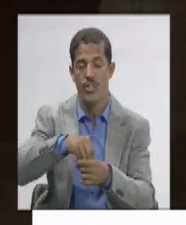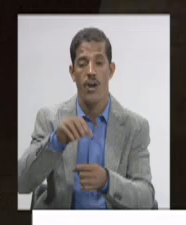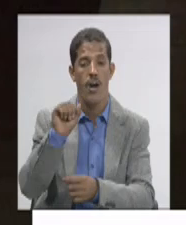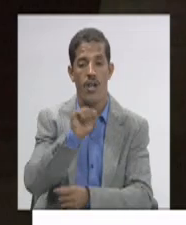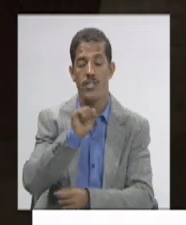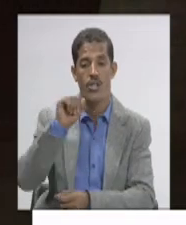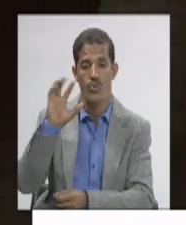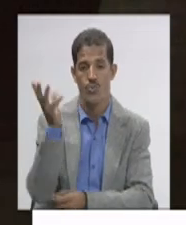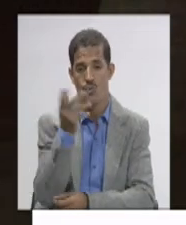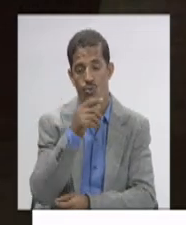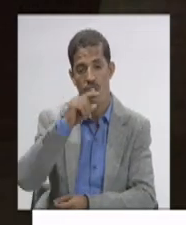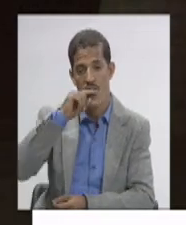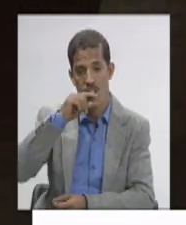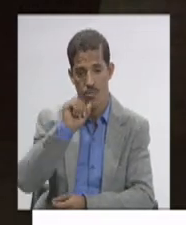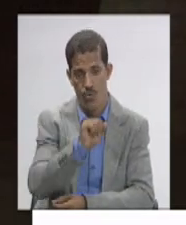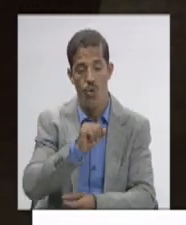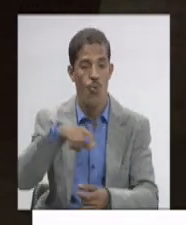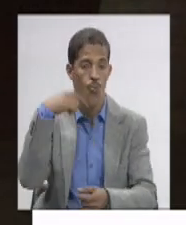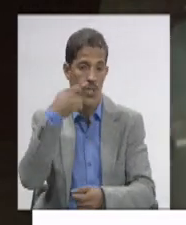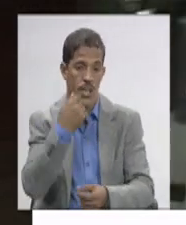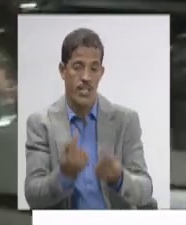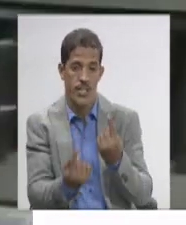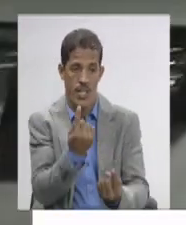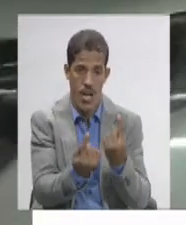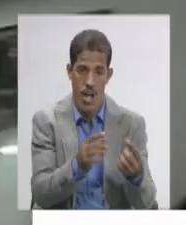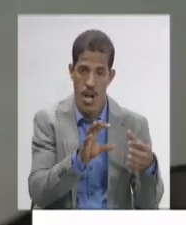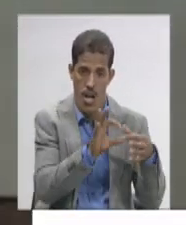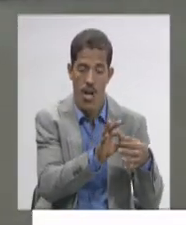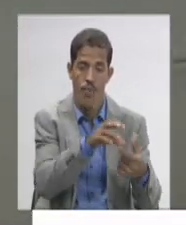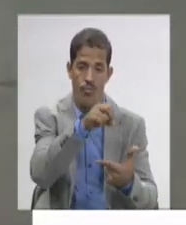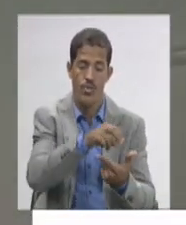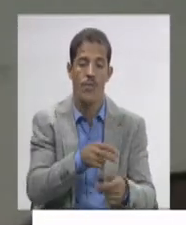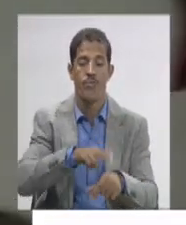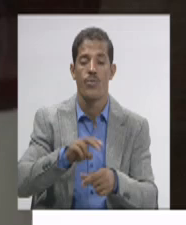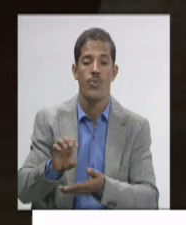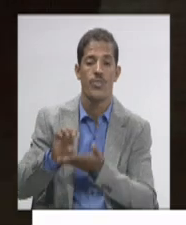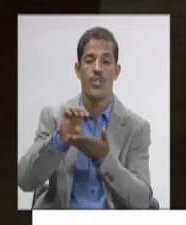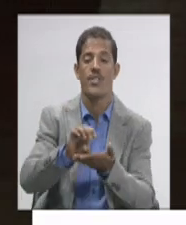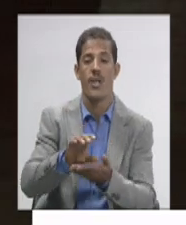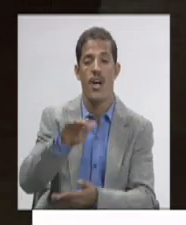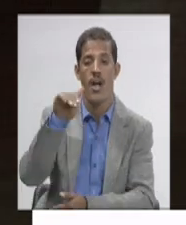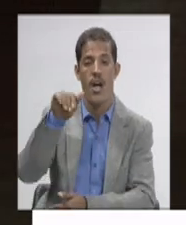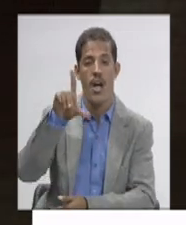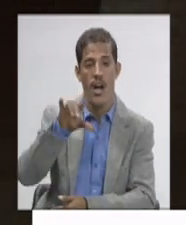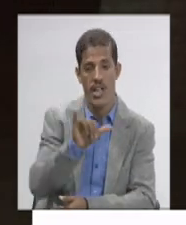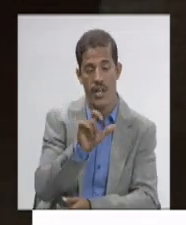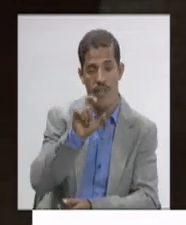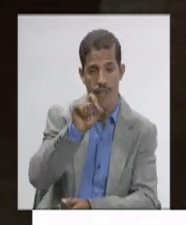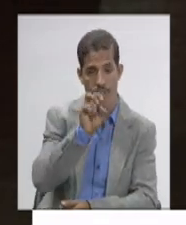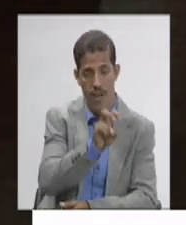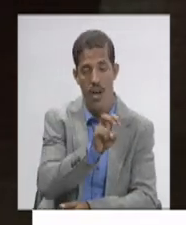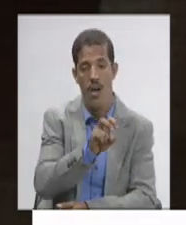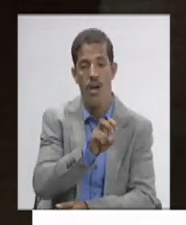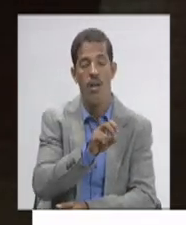بالشراكه بين وزاره الزراعه الموريتانيه وجائزه خليفه لنخيل التمر والابتكار